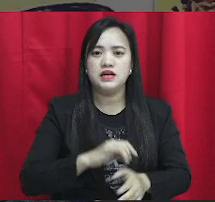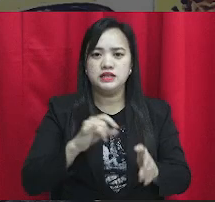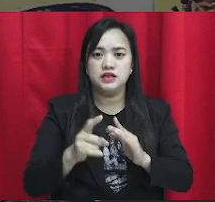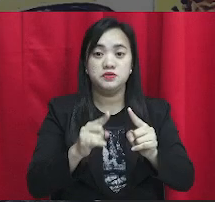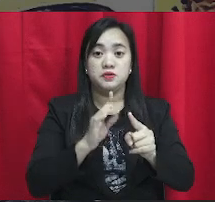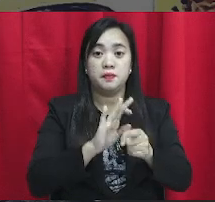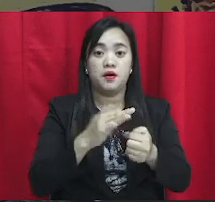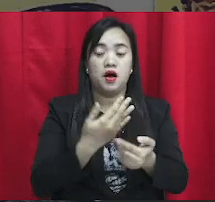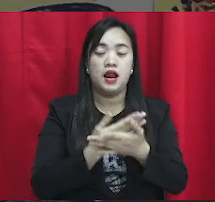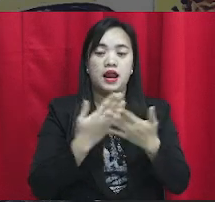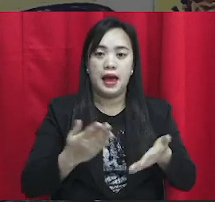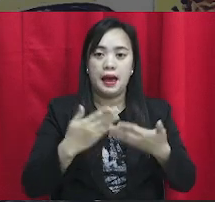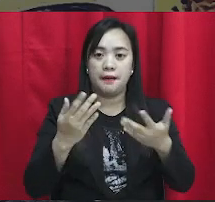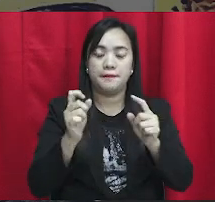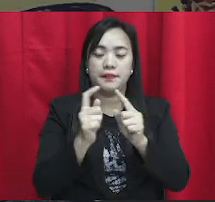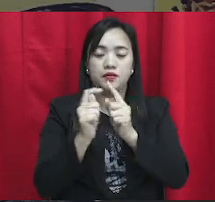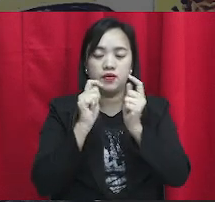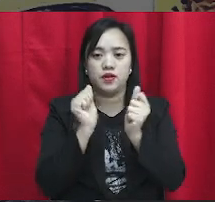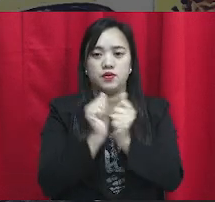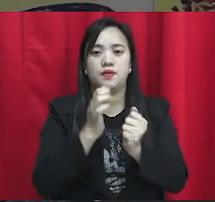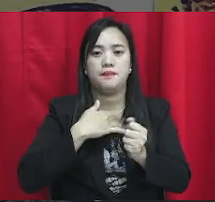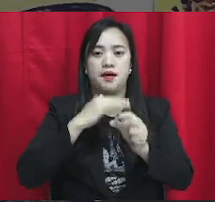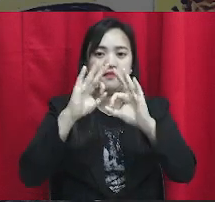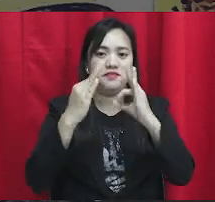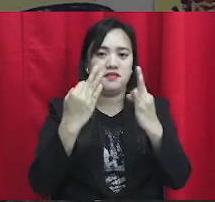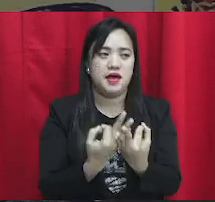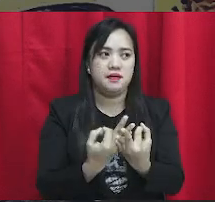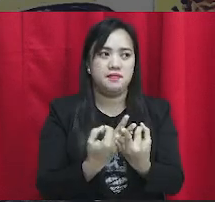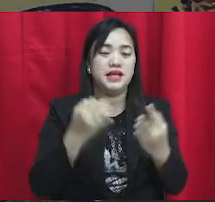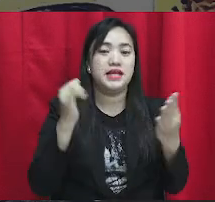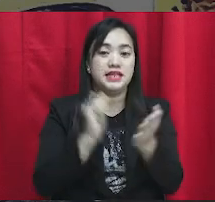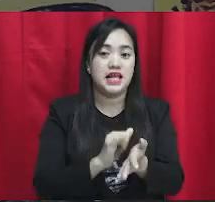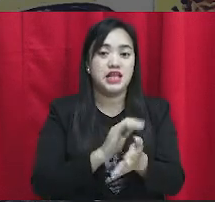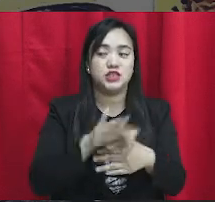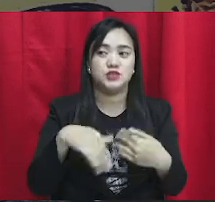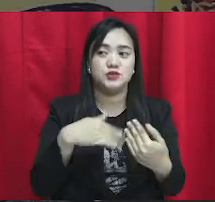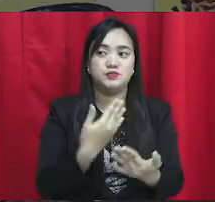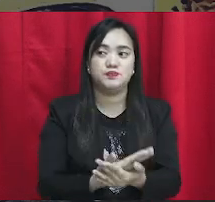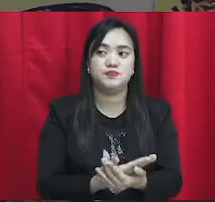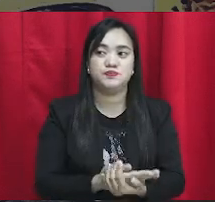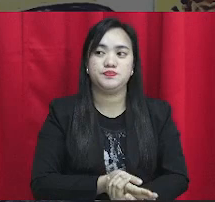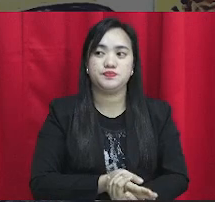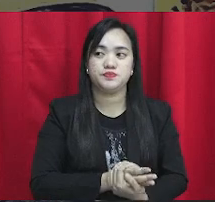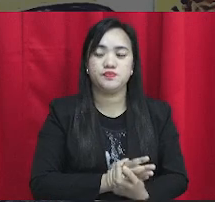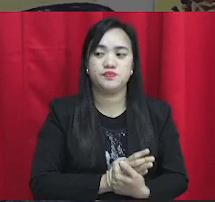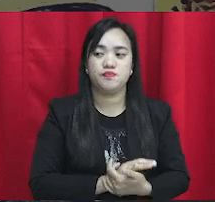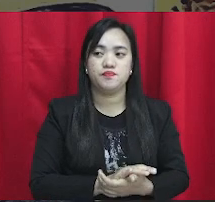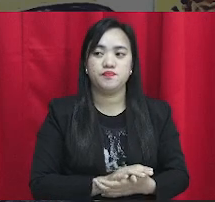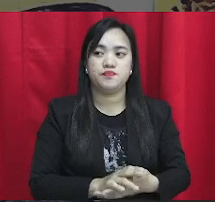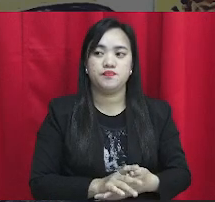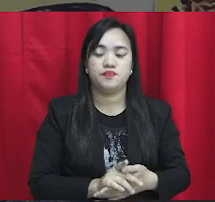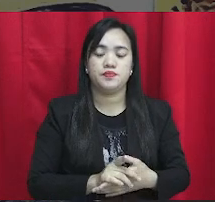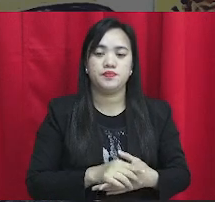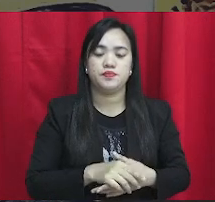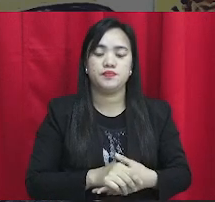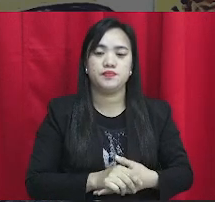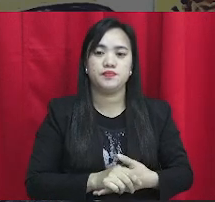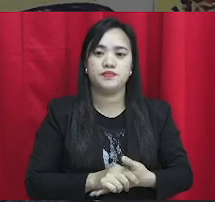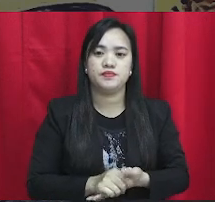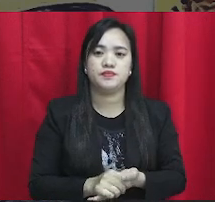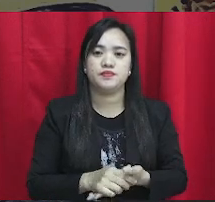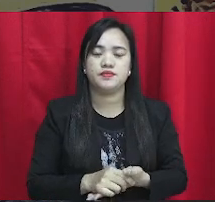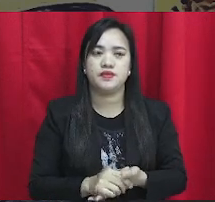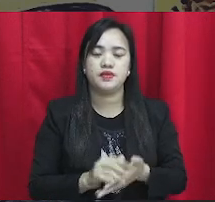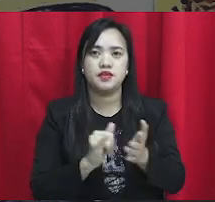sa sama po ang pamilya. Masaya na po ako para sa pamilya. Wow. Yun lang po. Wow. Nandito lang po lahat ang mga anak nyo, Nay. Kasama nyo lang po sa bahay?